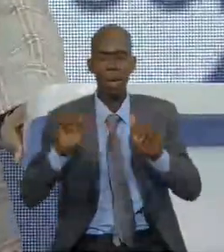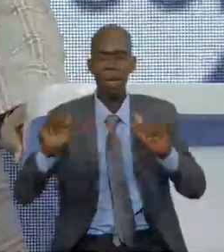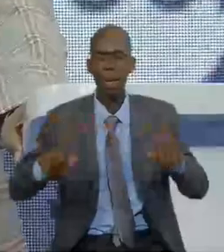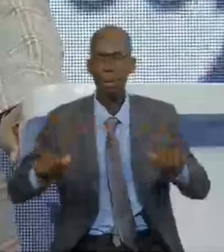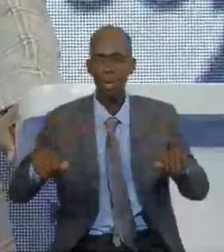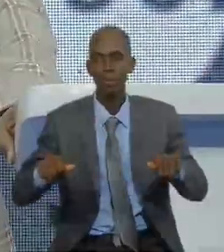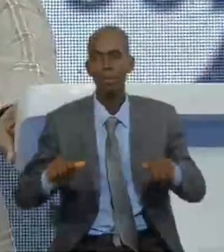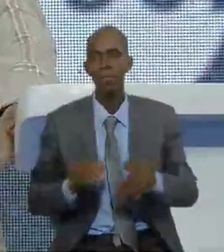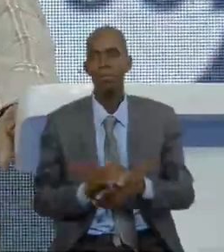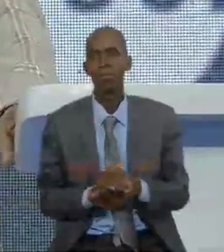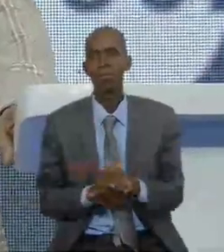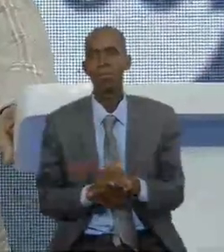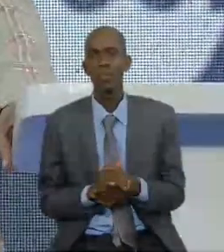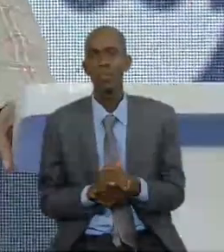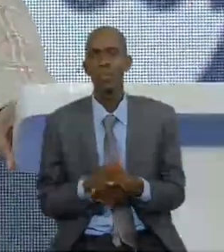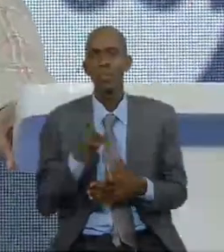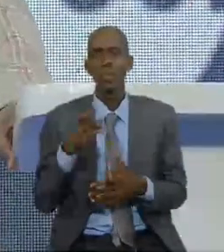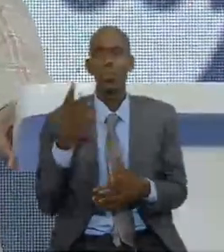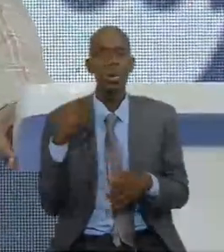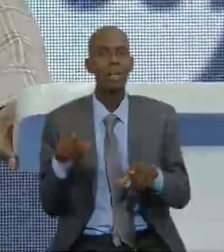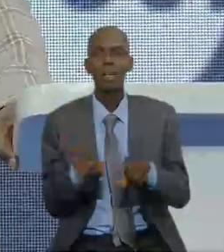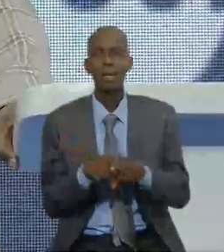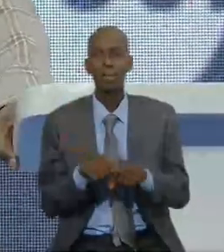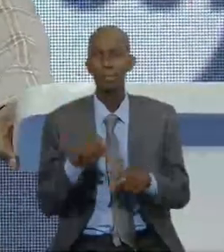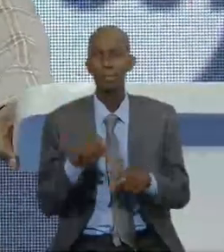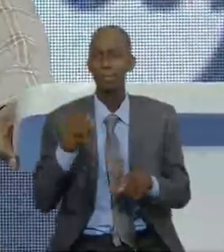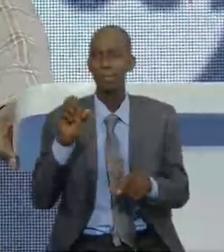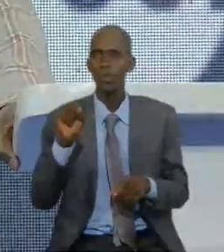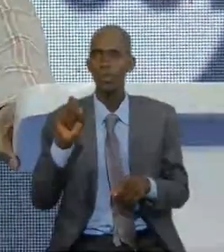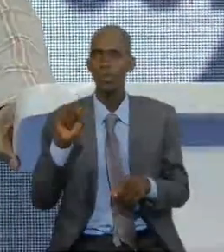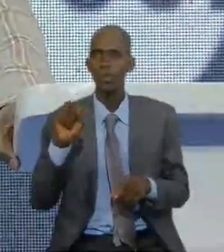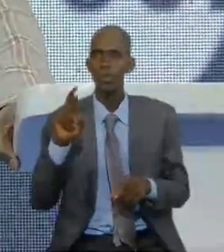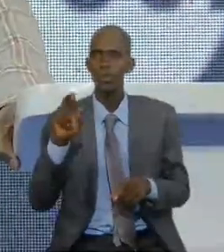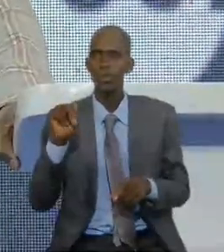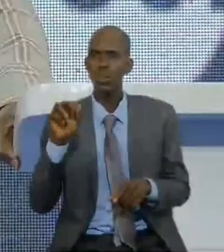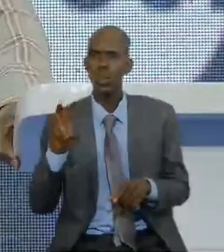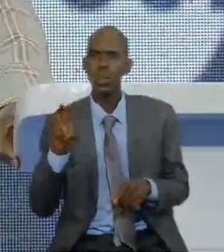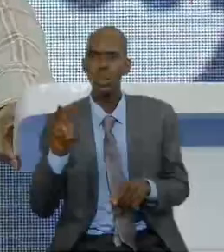divine tu étais vide